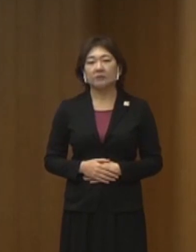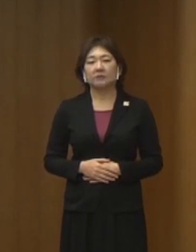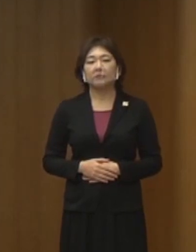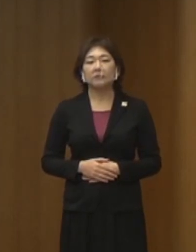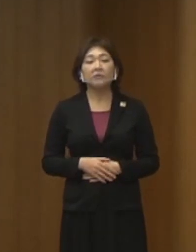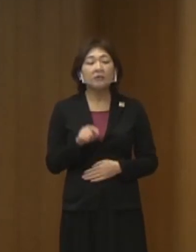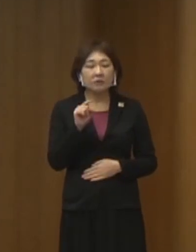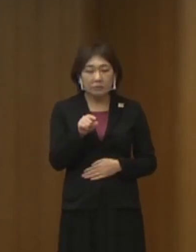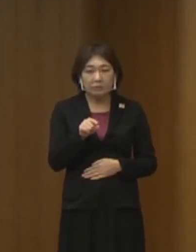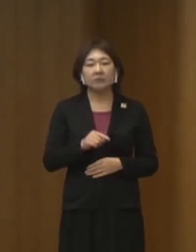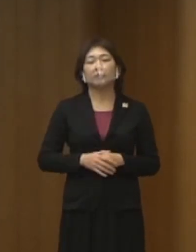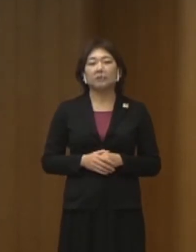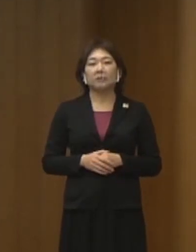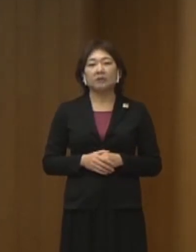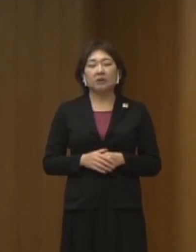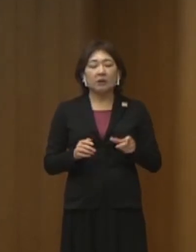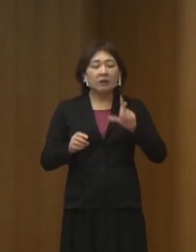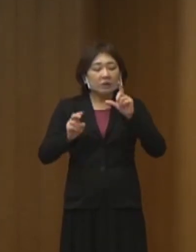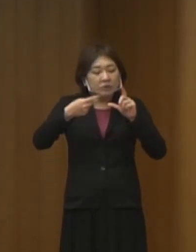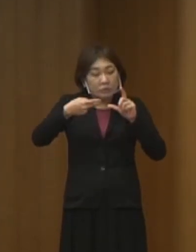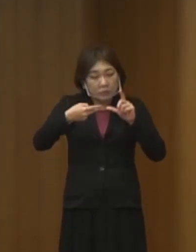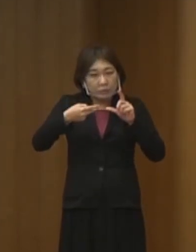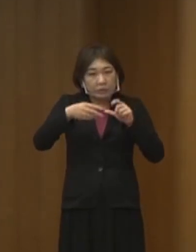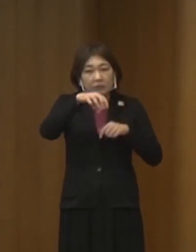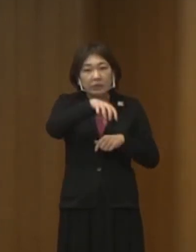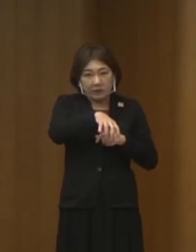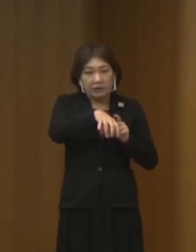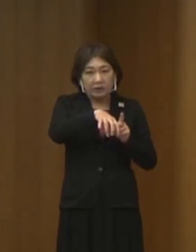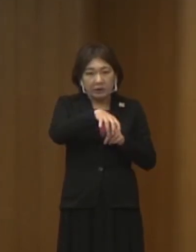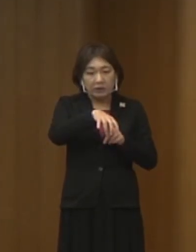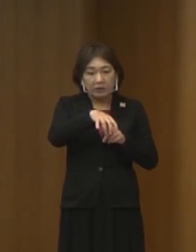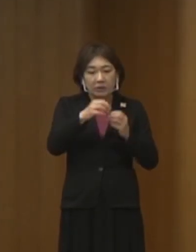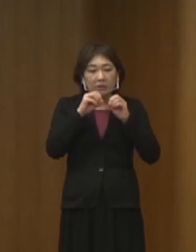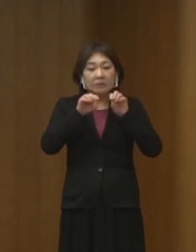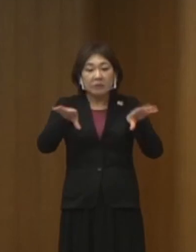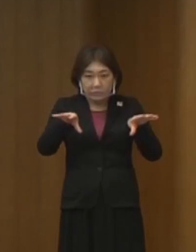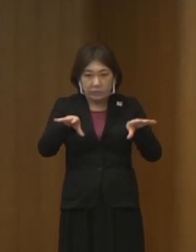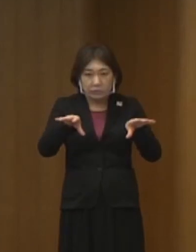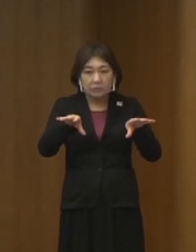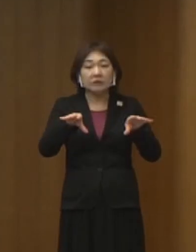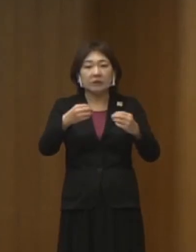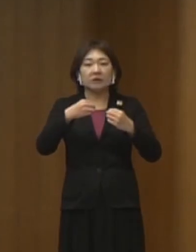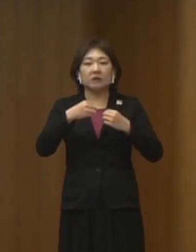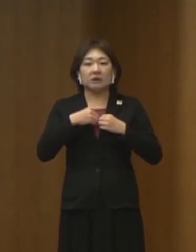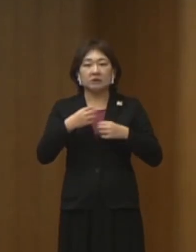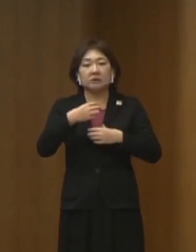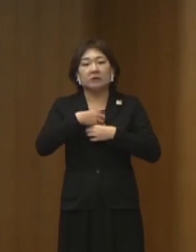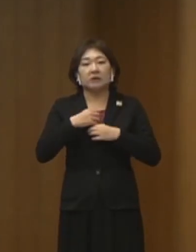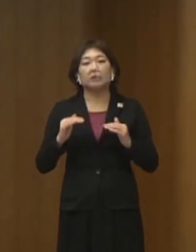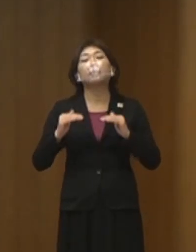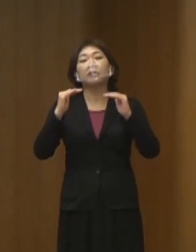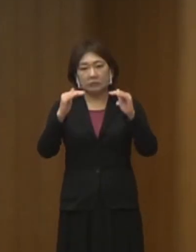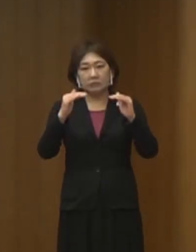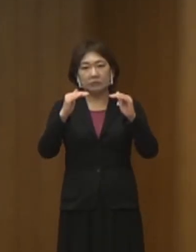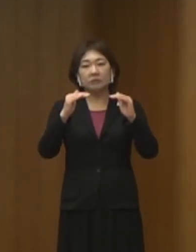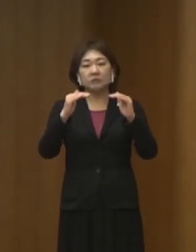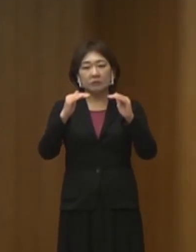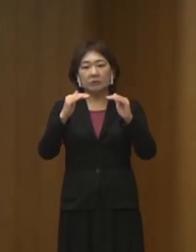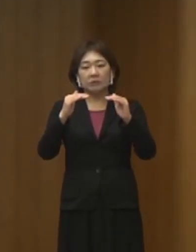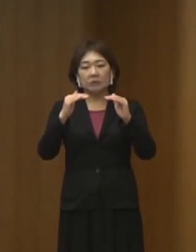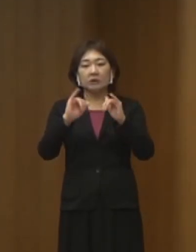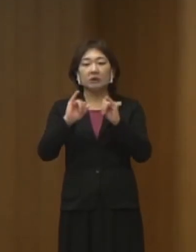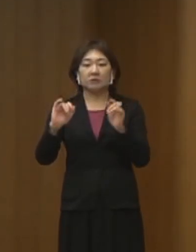この飲食の機会、この飛沫でですね、感染リスクが上がるということ、そして人の接